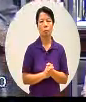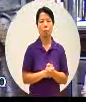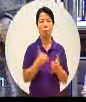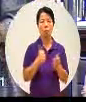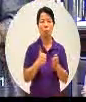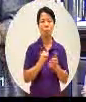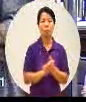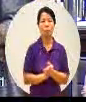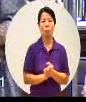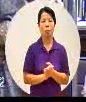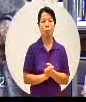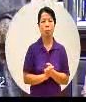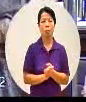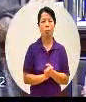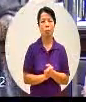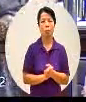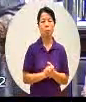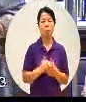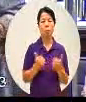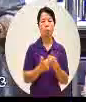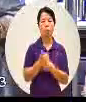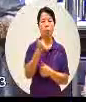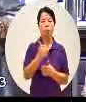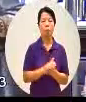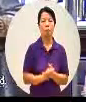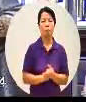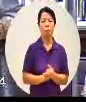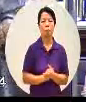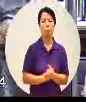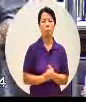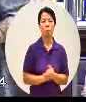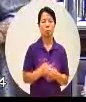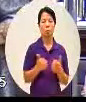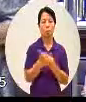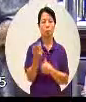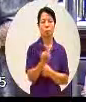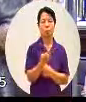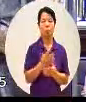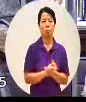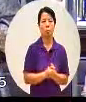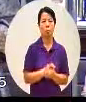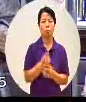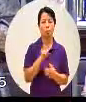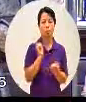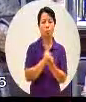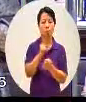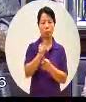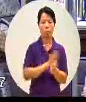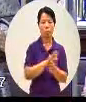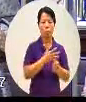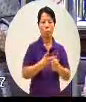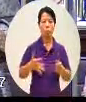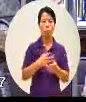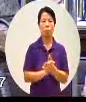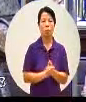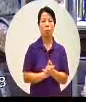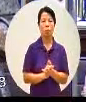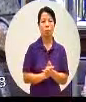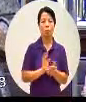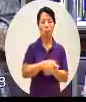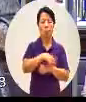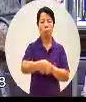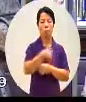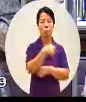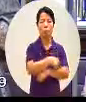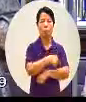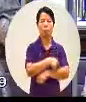谢，谢谢议长，谢谢两位议员哦。我们对于爱河源头，